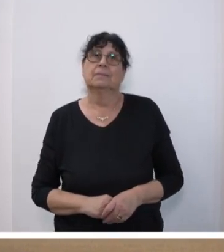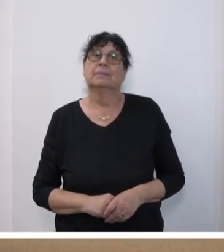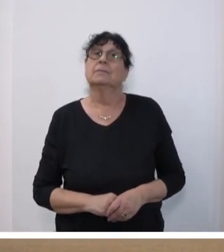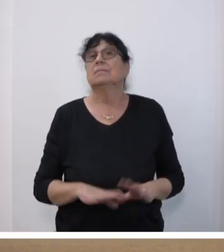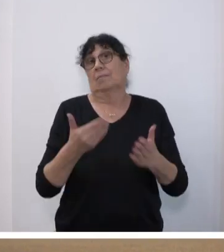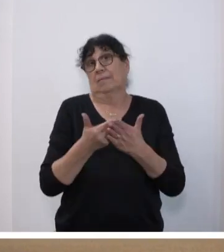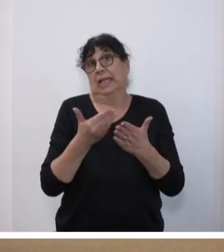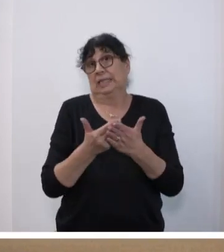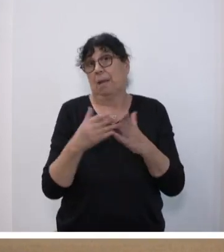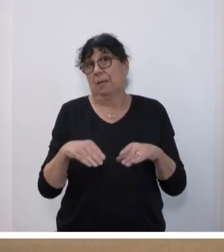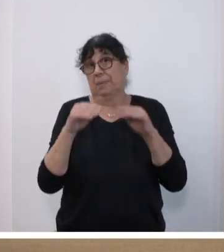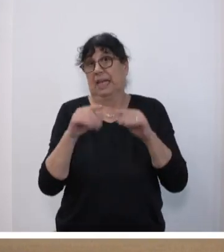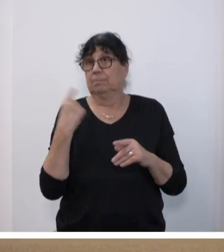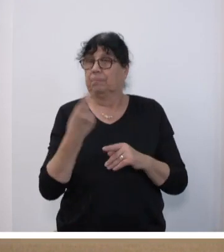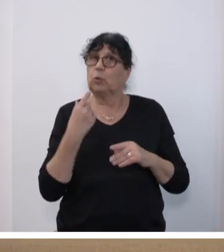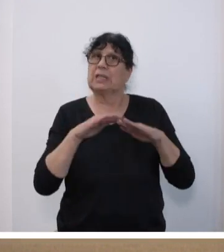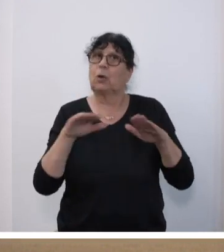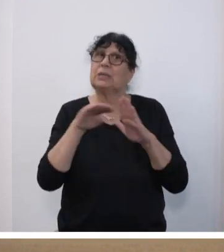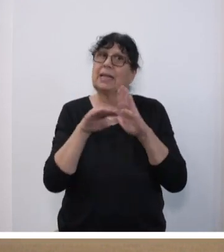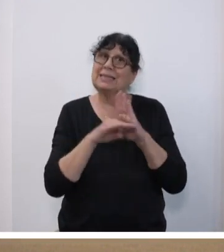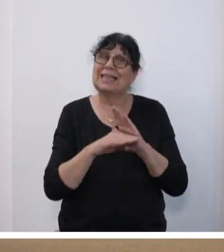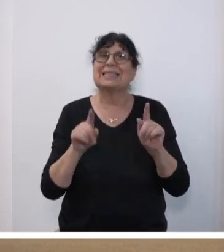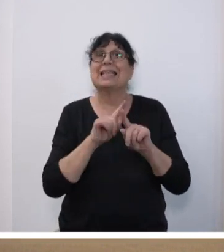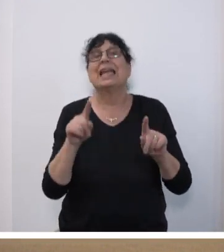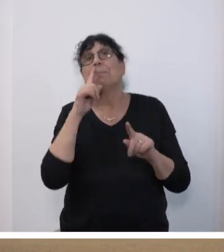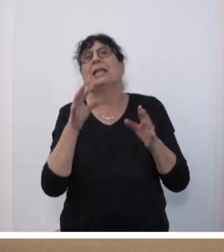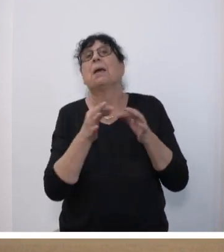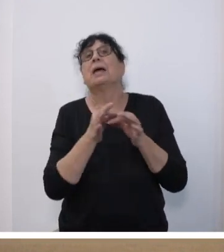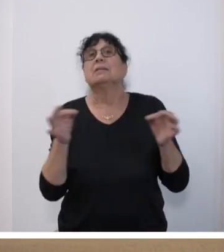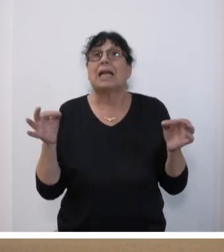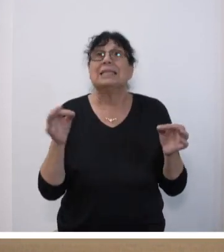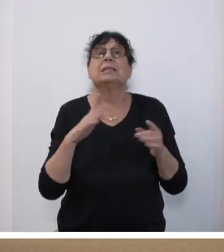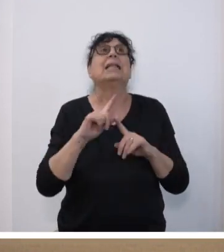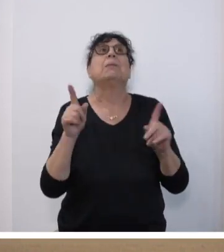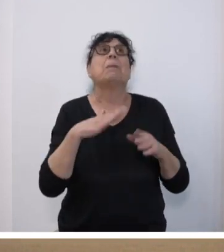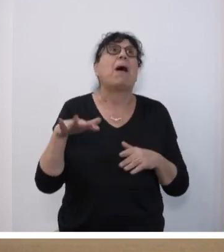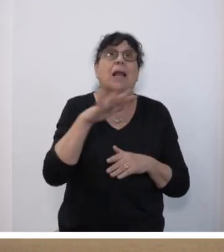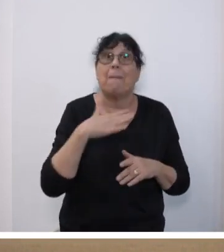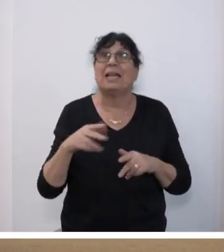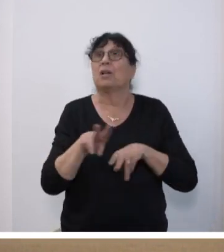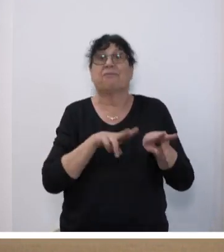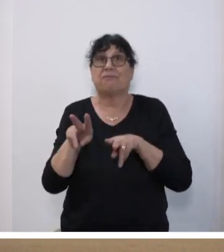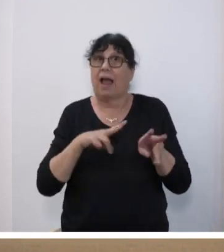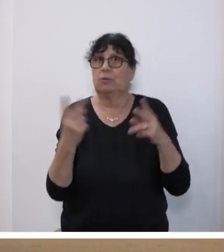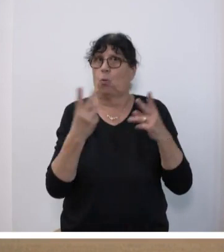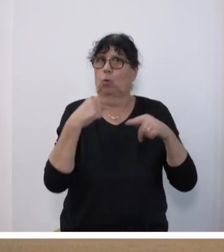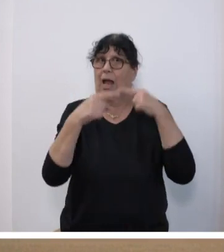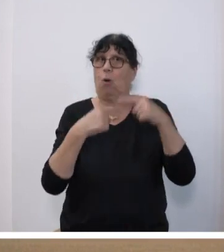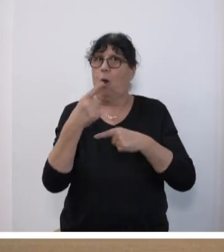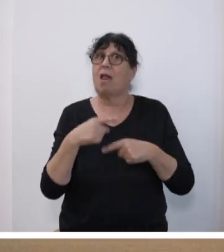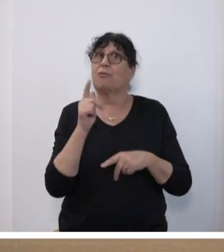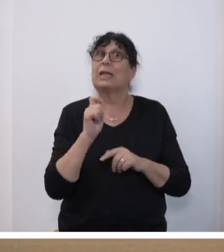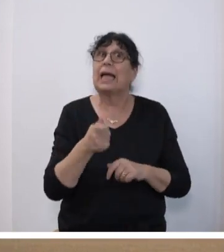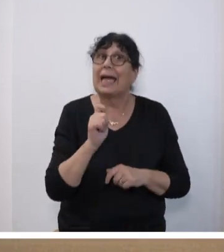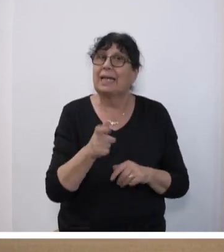Und deshalb beginnt unser Grundgesetz auch eben nicht mit dem Staatsaufbau, nicht mit den Parlamenten, nicht mit der Verwaltung oder der Rolle von Gerichten.